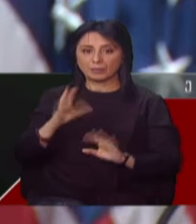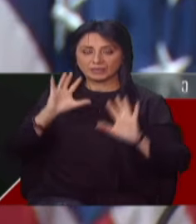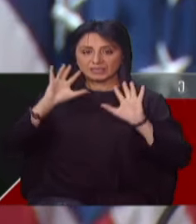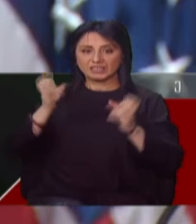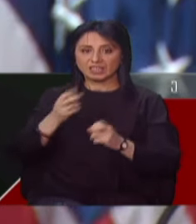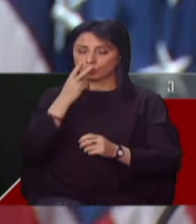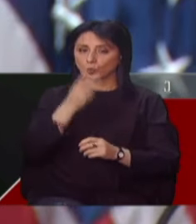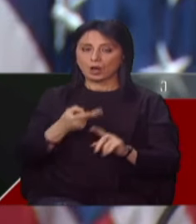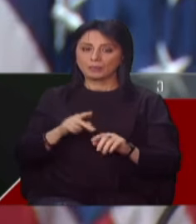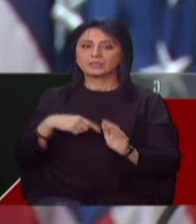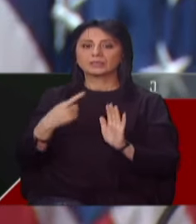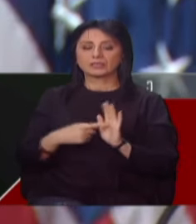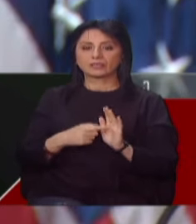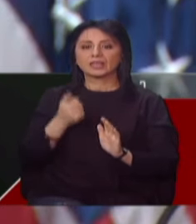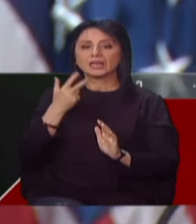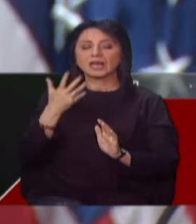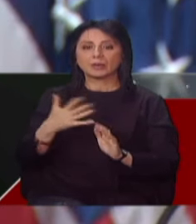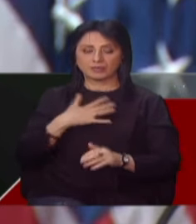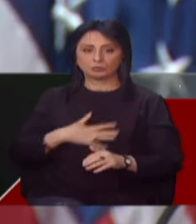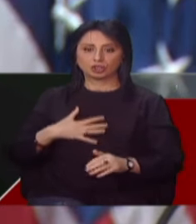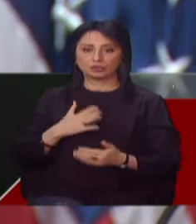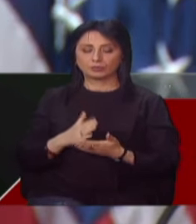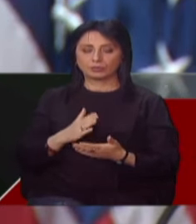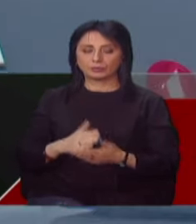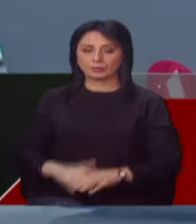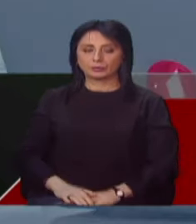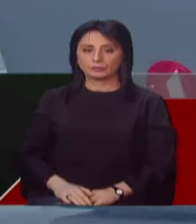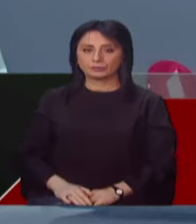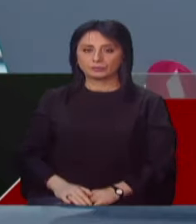სერიოზულად ვუყურებთ ამ საკითხს და რამდენად შეშფოთებული ვართ.